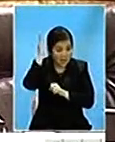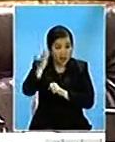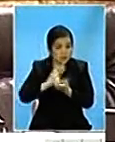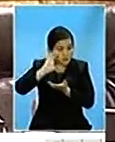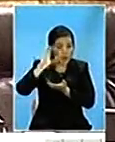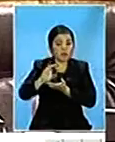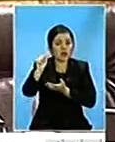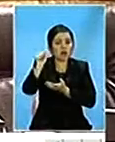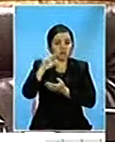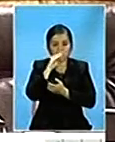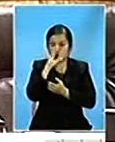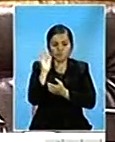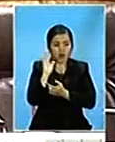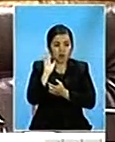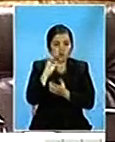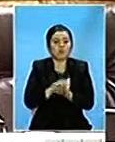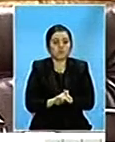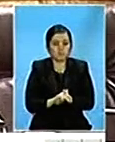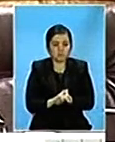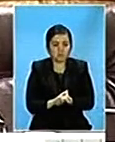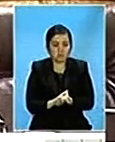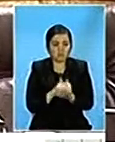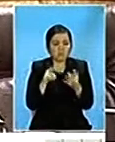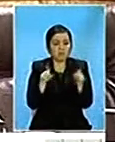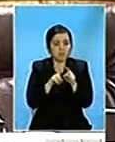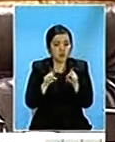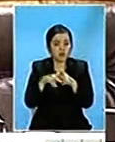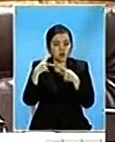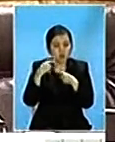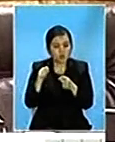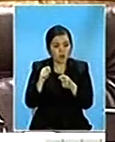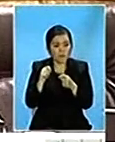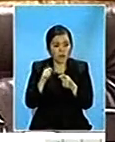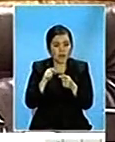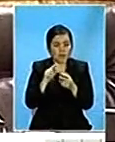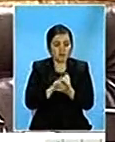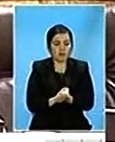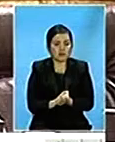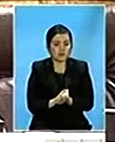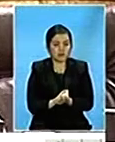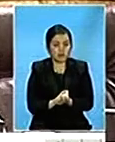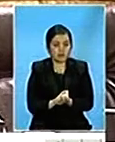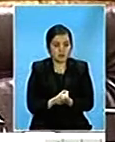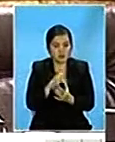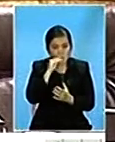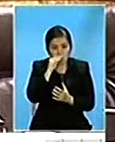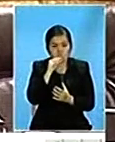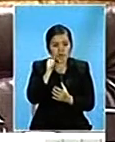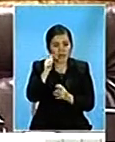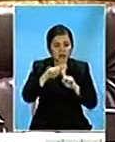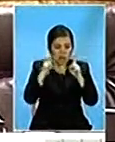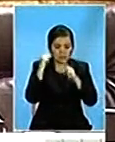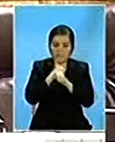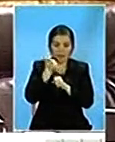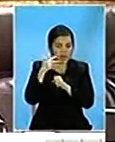ท่านเลยผมก็ไม่อยากจะพูดในคำนี้เหมือนกับผมท่านมาตอบเอาตัวรอดไปวันหนึ่งแต่ที่จริงมันทำไม่ได้ก็ต้องเ